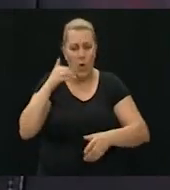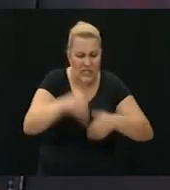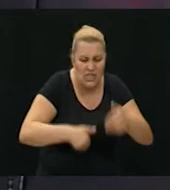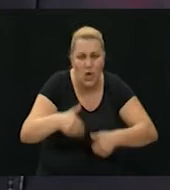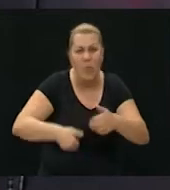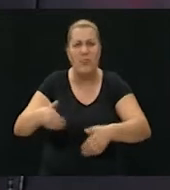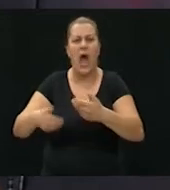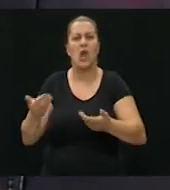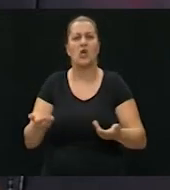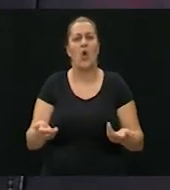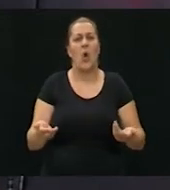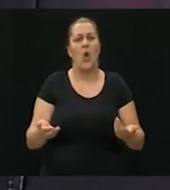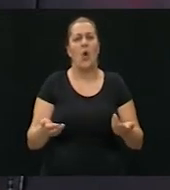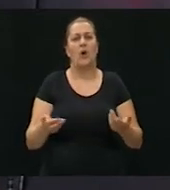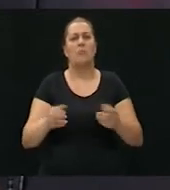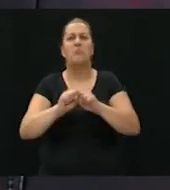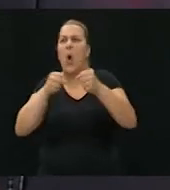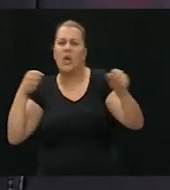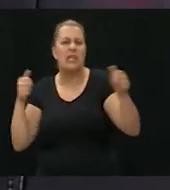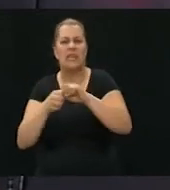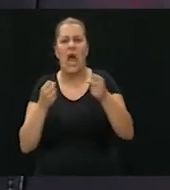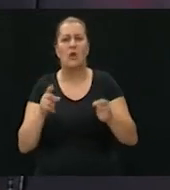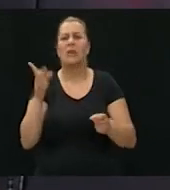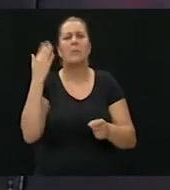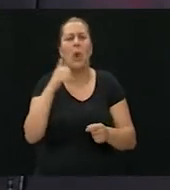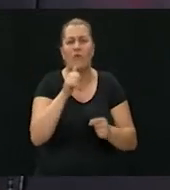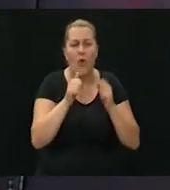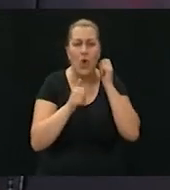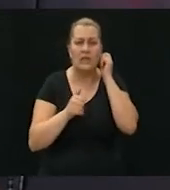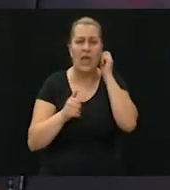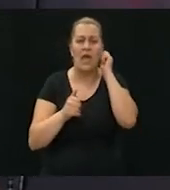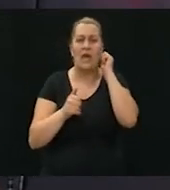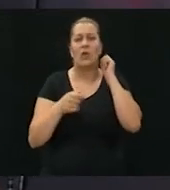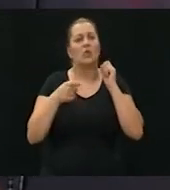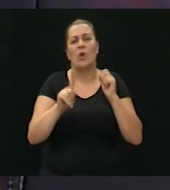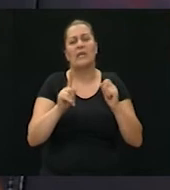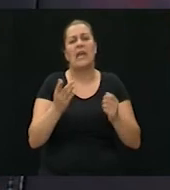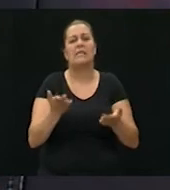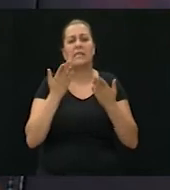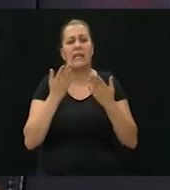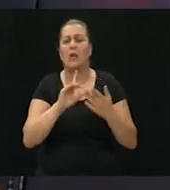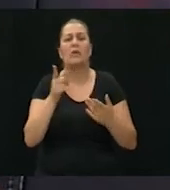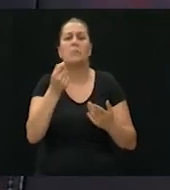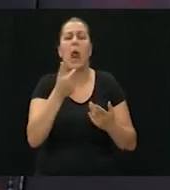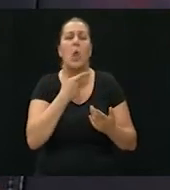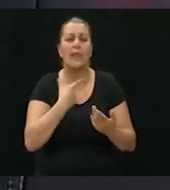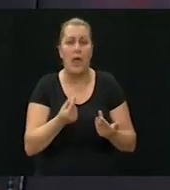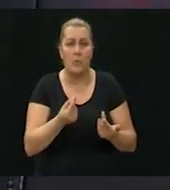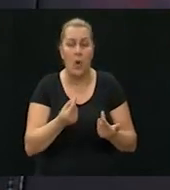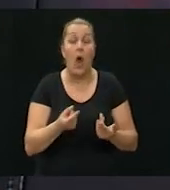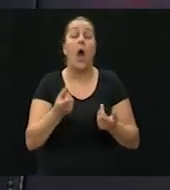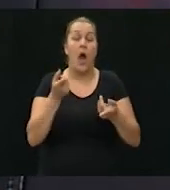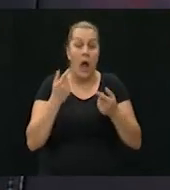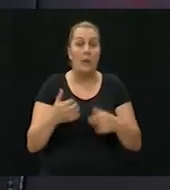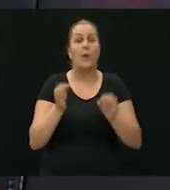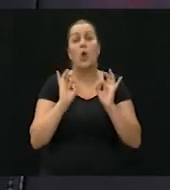iskopi tamo gdje su oni bili utvrđeni, pokidano sve, nije bilo vode, nije tako da to nije izgledalo niti malo lijepo, ali evo, bilo je dobro